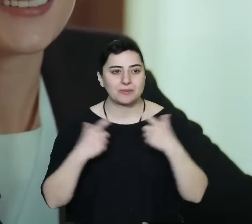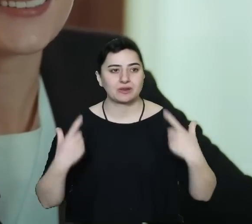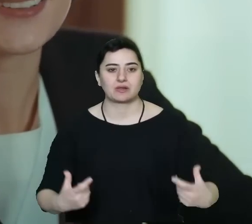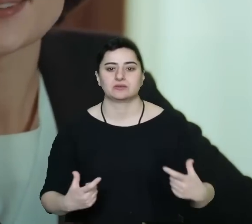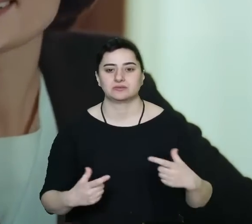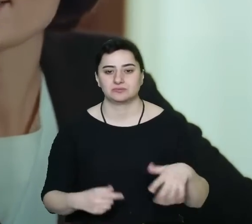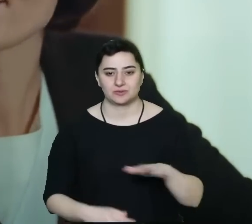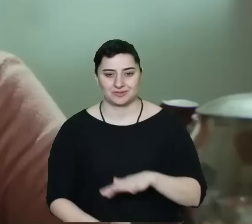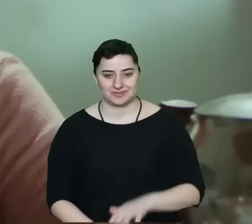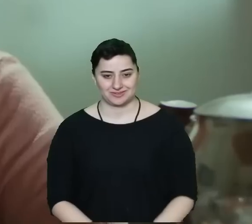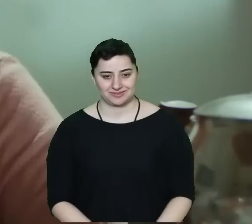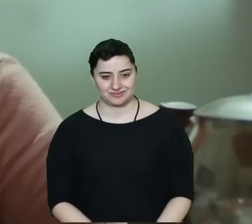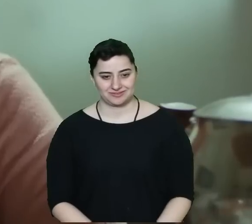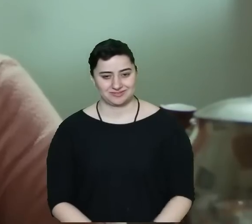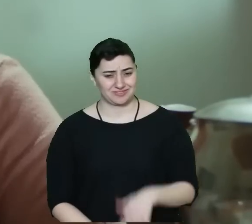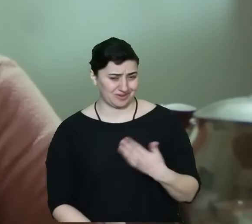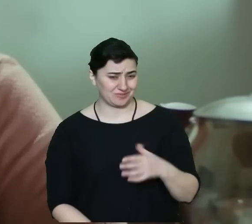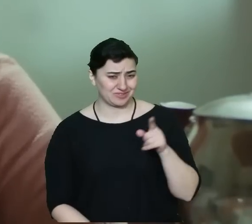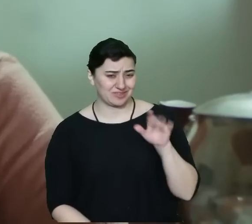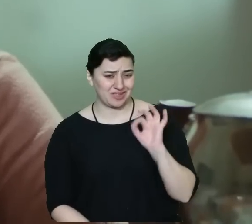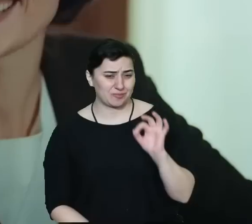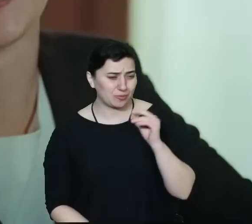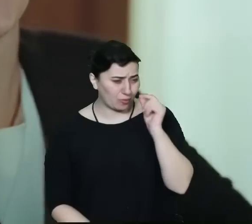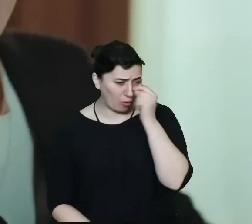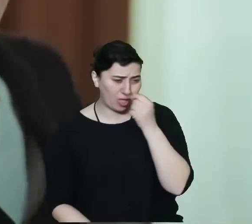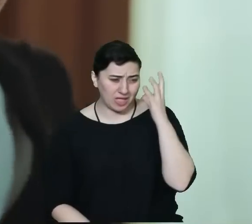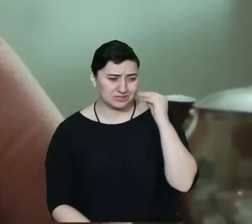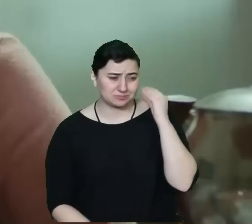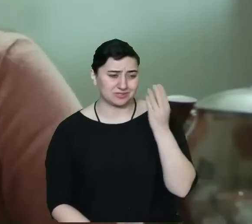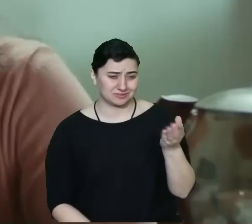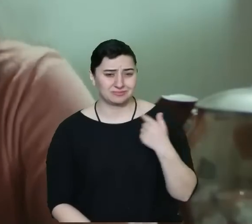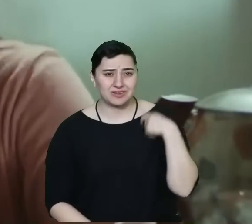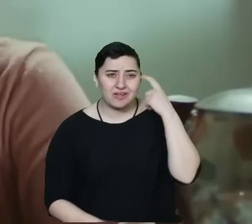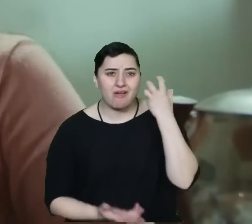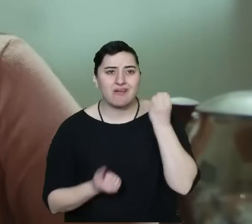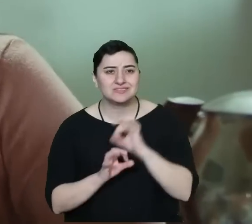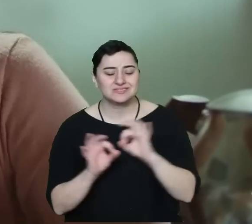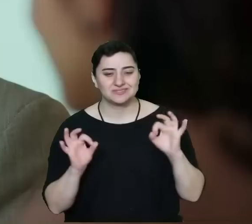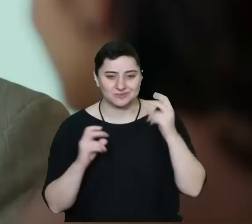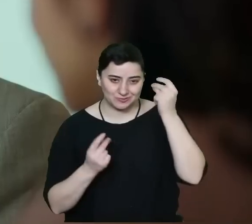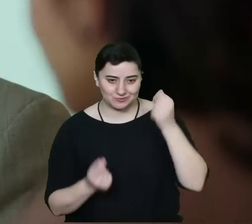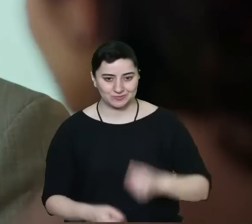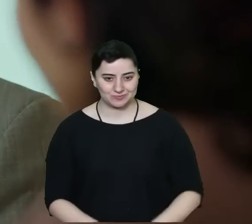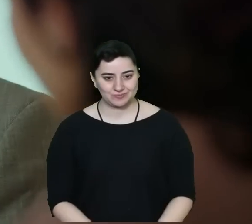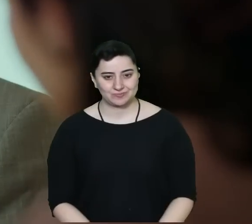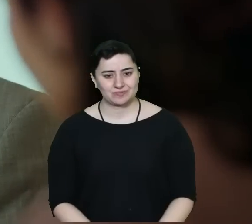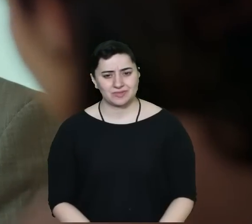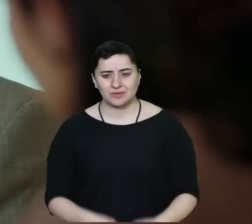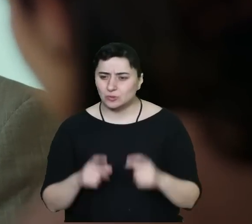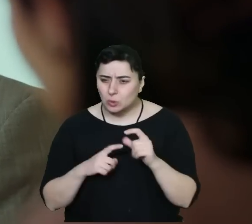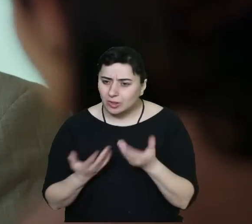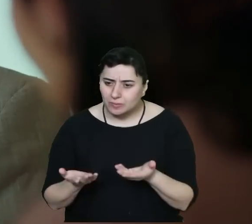Buhara'yı. Ya ama sen hep çok kolay ezberlerdin. Benim aklımda hiç kalmadı.